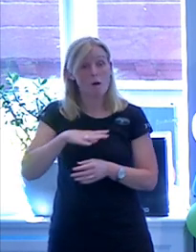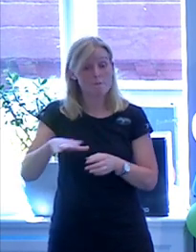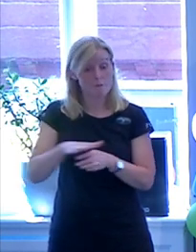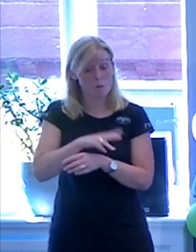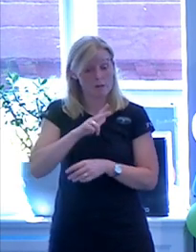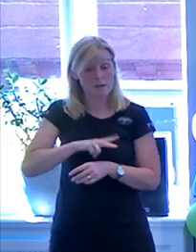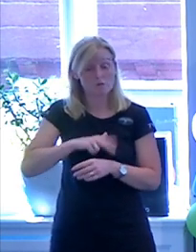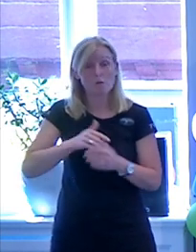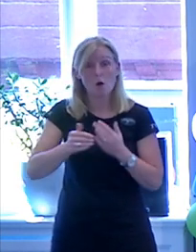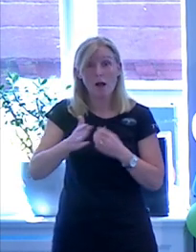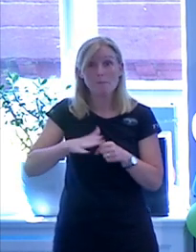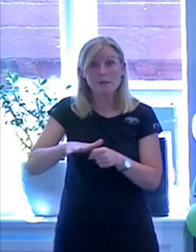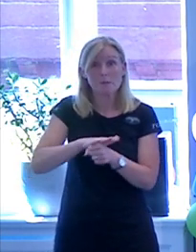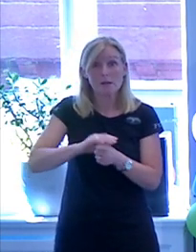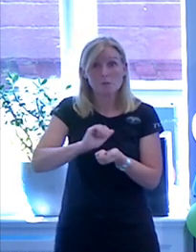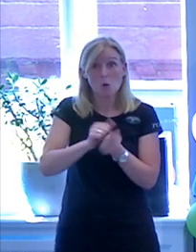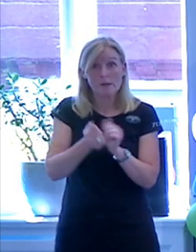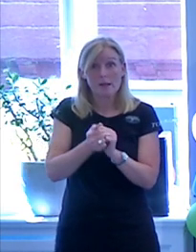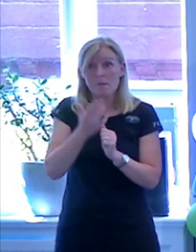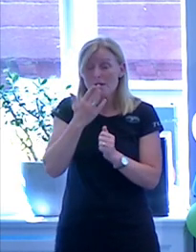för arbetsmarknadspolitiken?